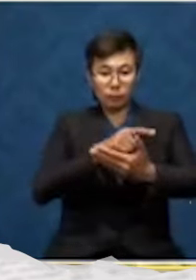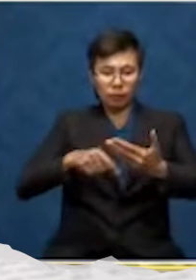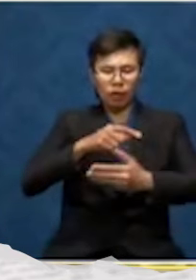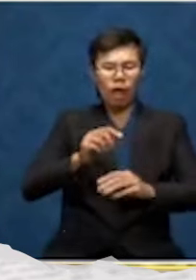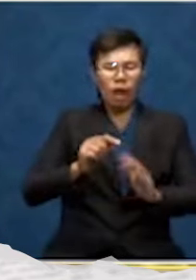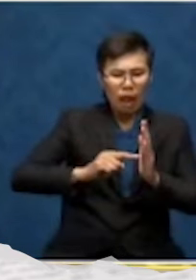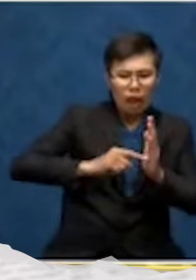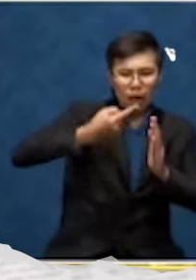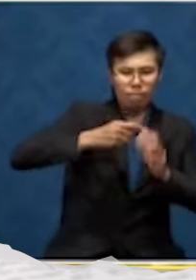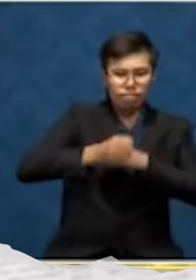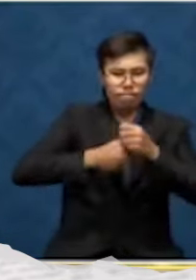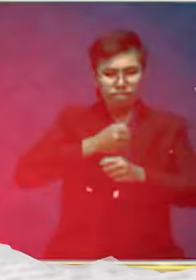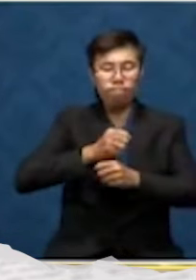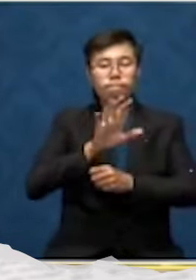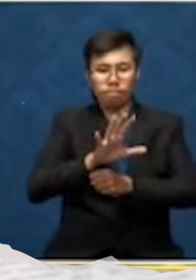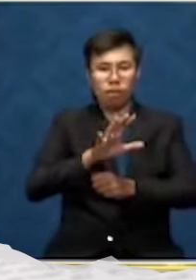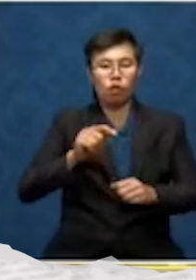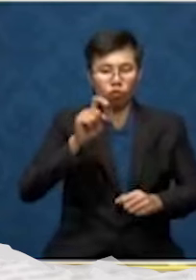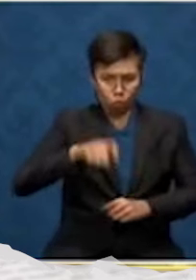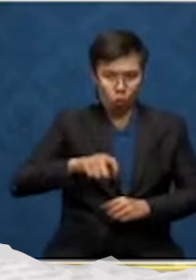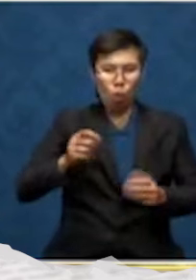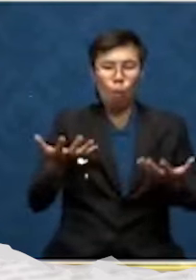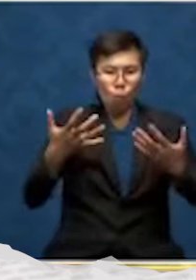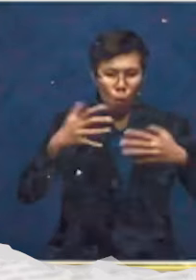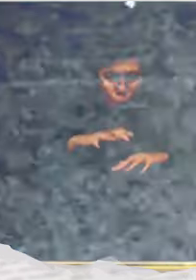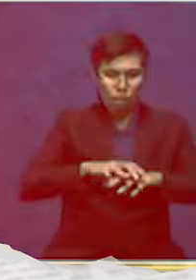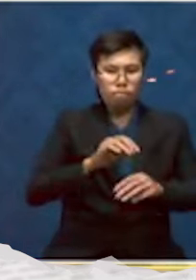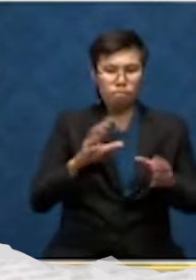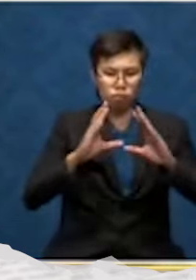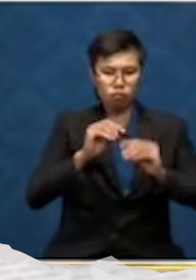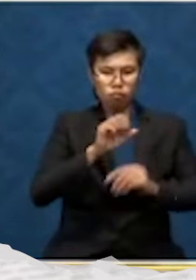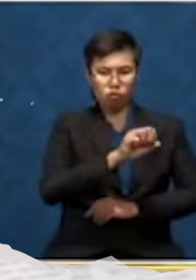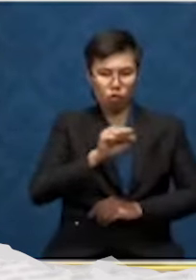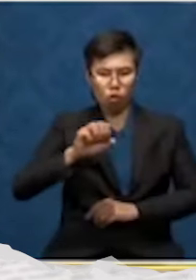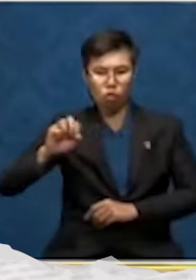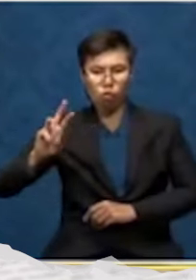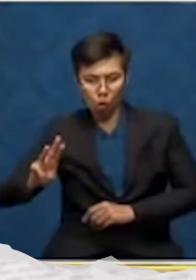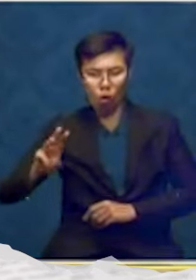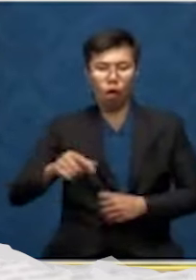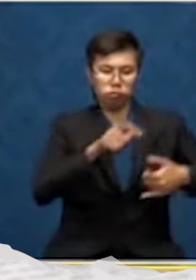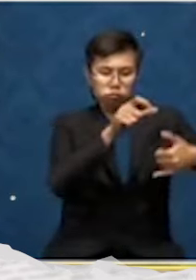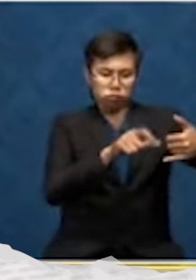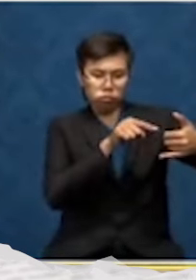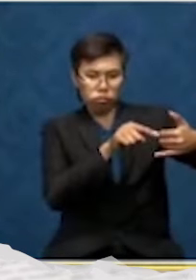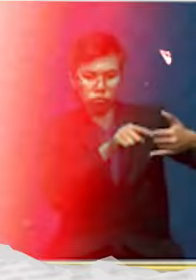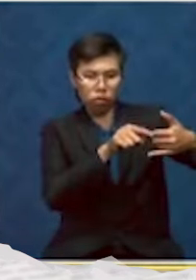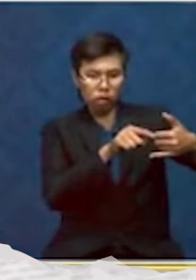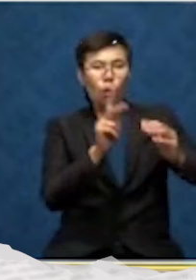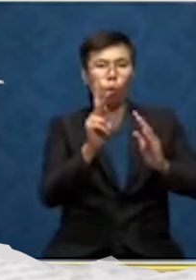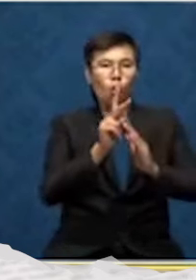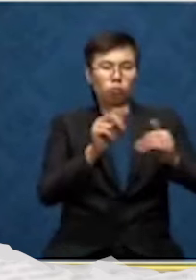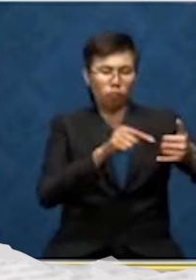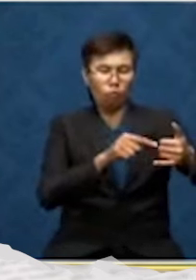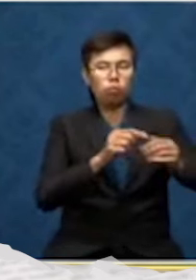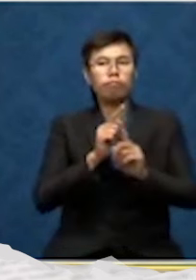นั้นต้องเอาเข้าที่ประชุมร่วมรัฐสภาและมาพิจารณาคุณสมบัติหรือลักษณะของนายกตามรัฐธรรม